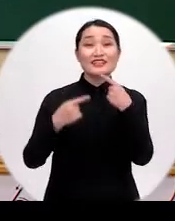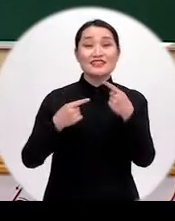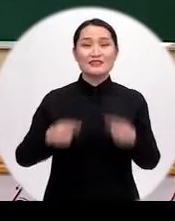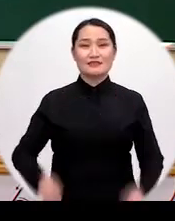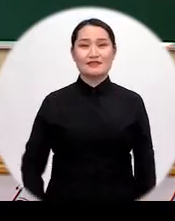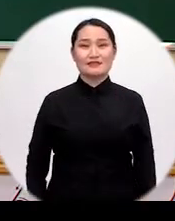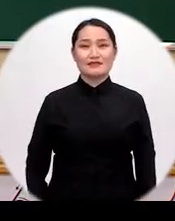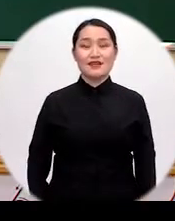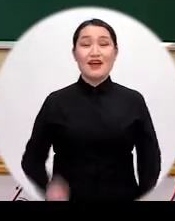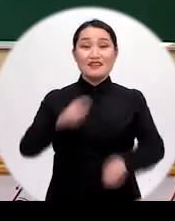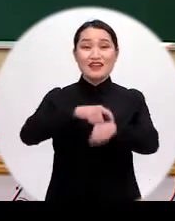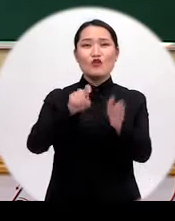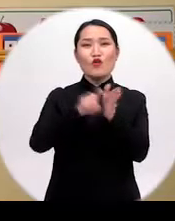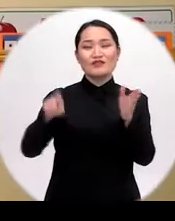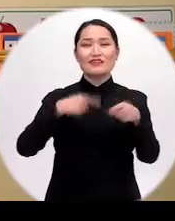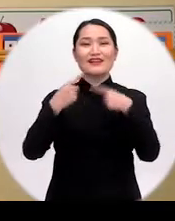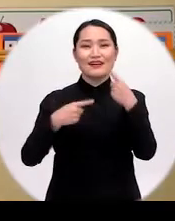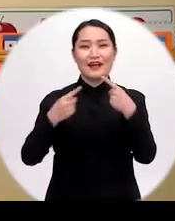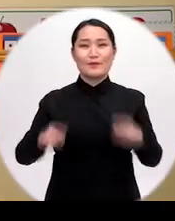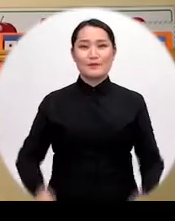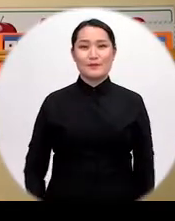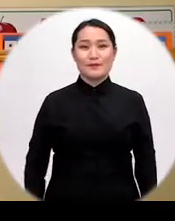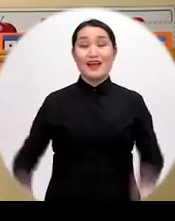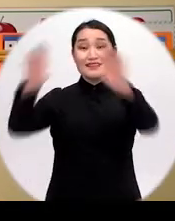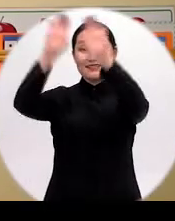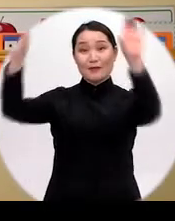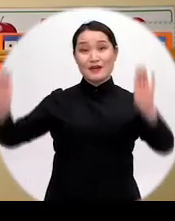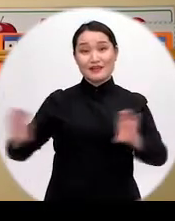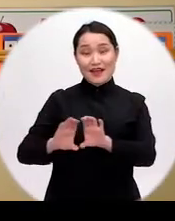байна? Тийм ээ, цаг хугацаа. За багш нь самбар дээр